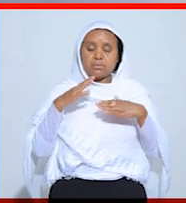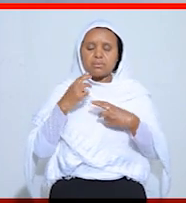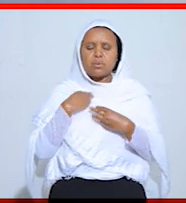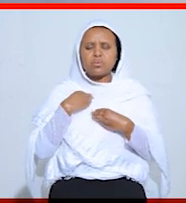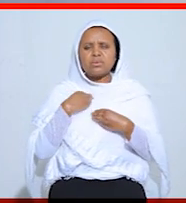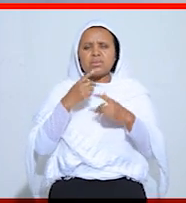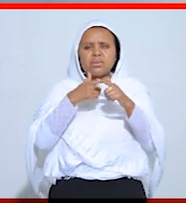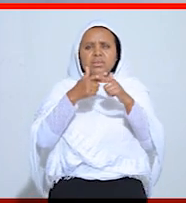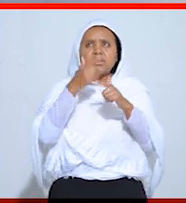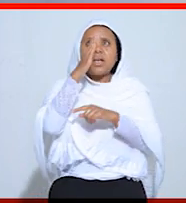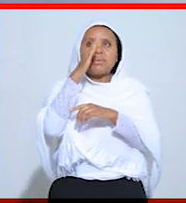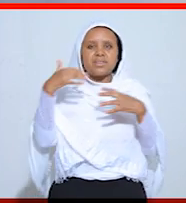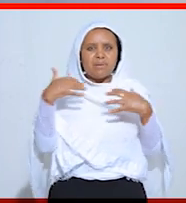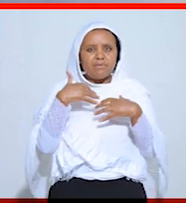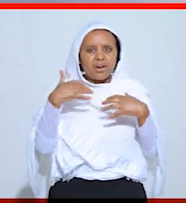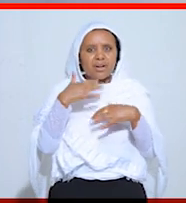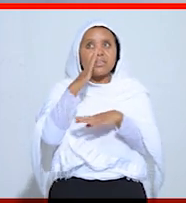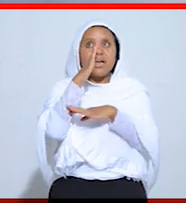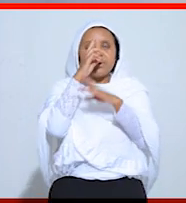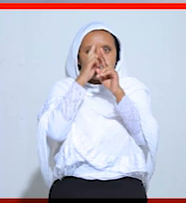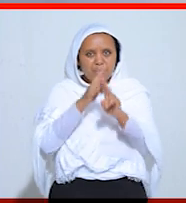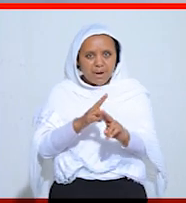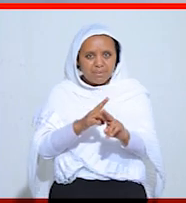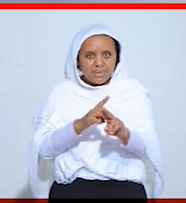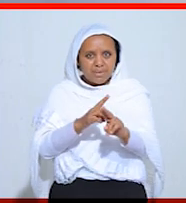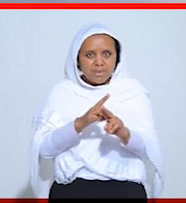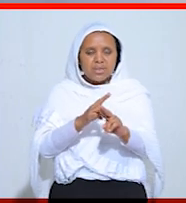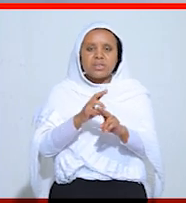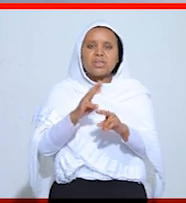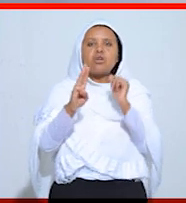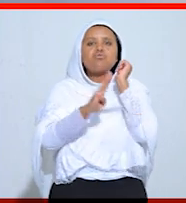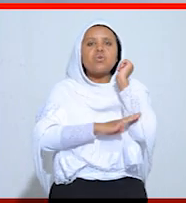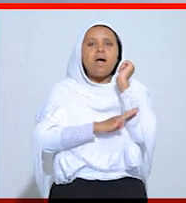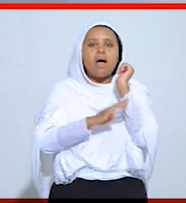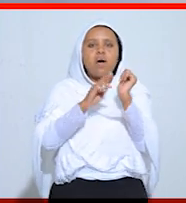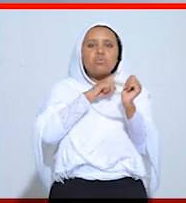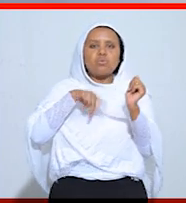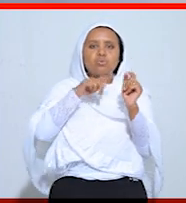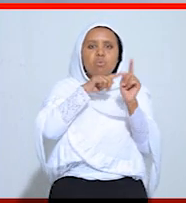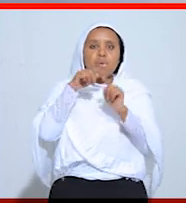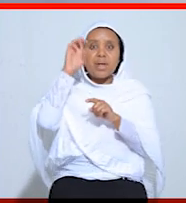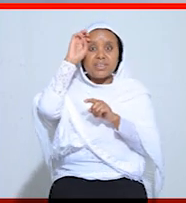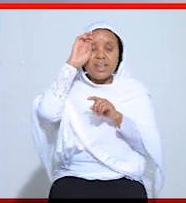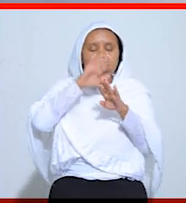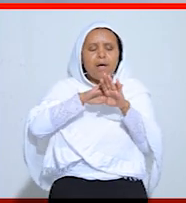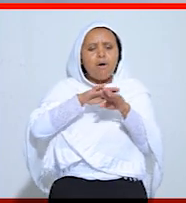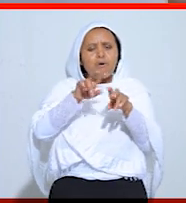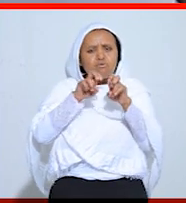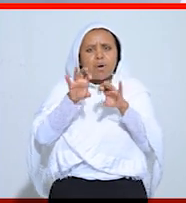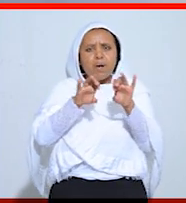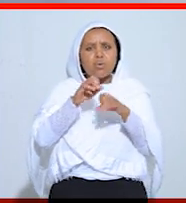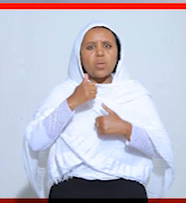ኤልሳ እግዚአብሔርን ስለሚፈራ እግዚአብሔርን ስለሚያከብር የሶርያ ንጉስ ደግሞ በኤልሳ ላይ ክፉ ነገር